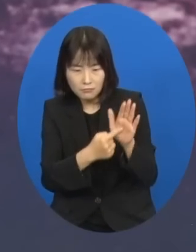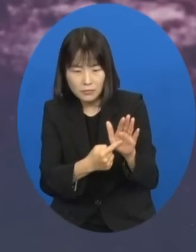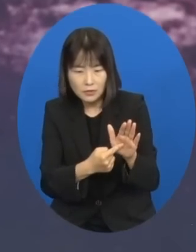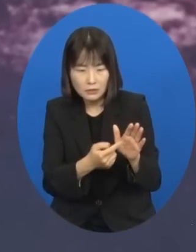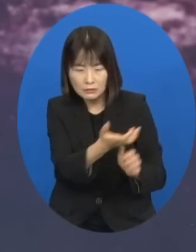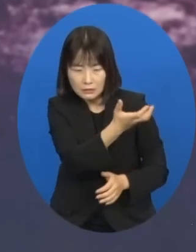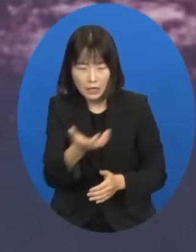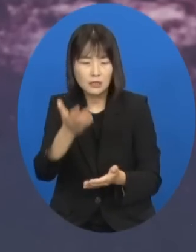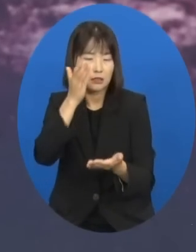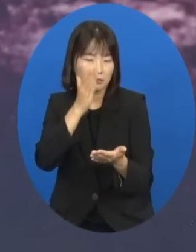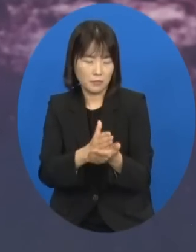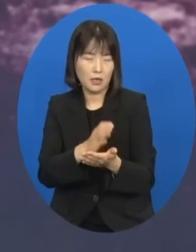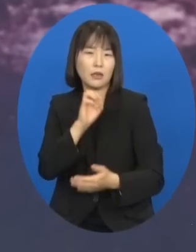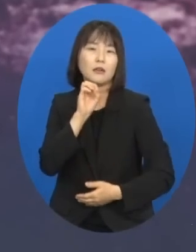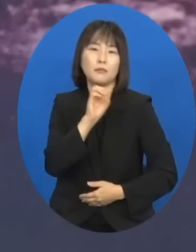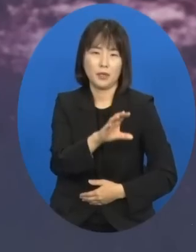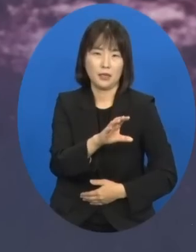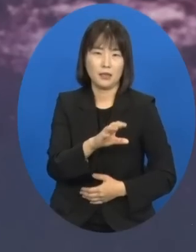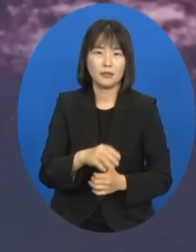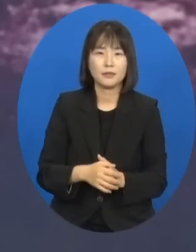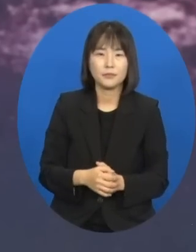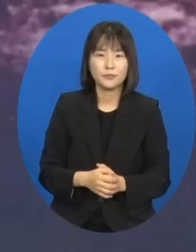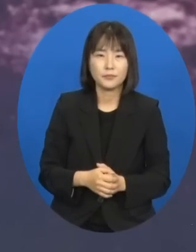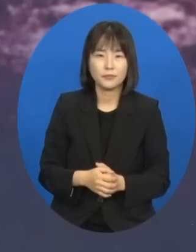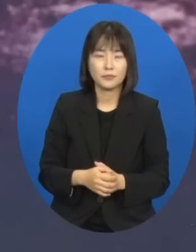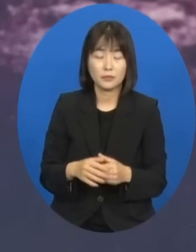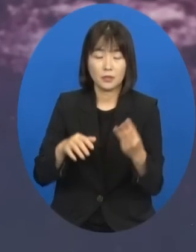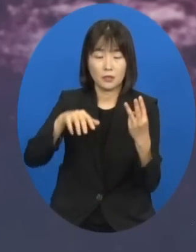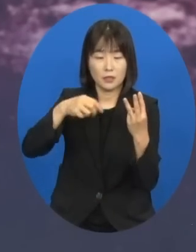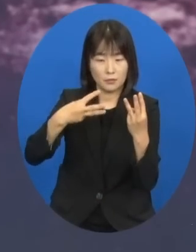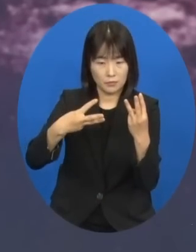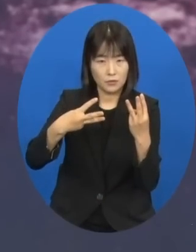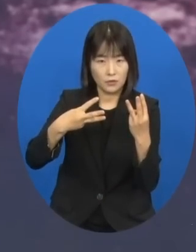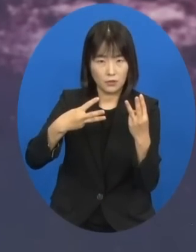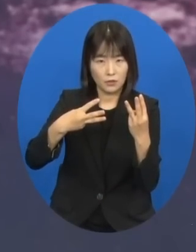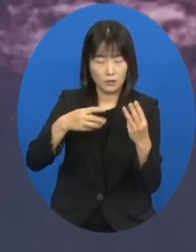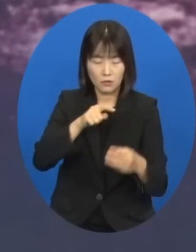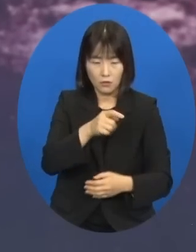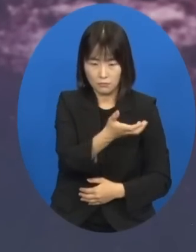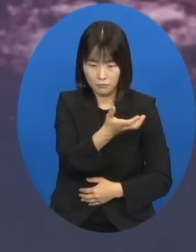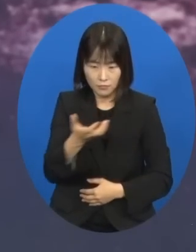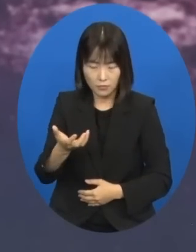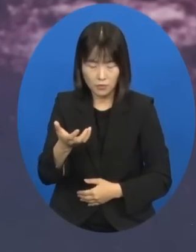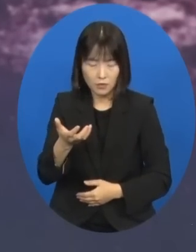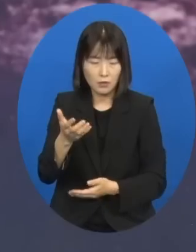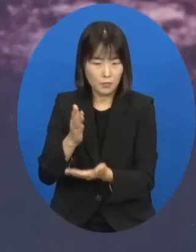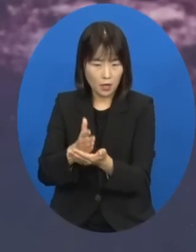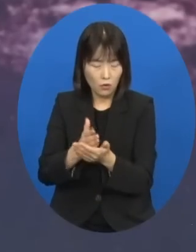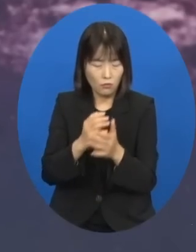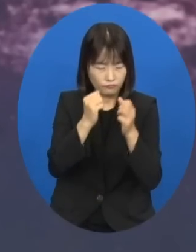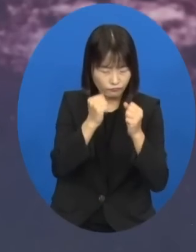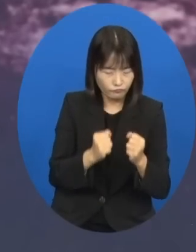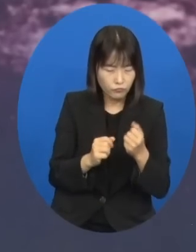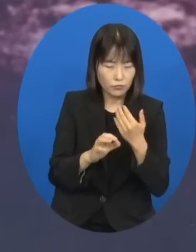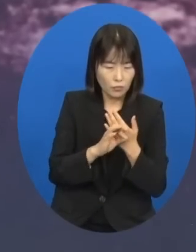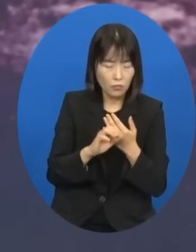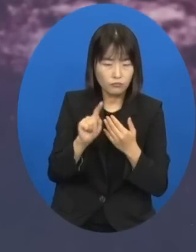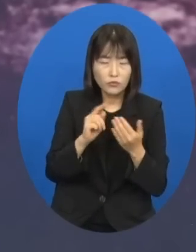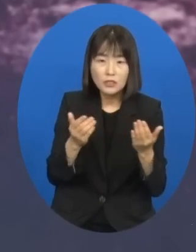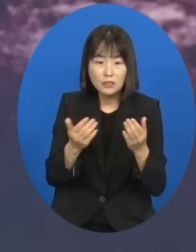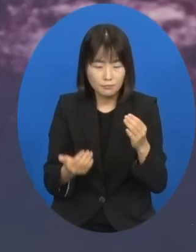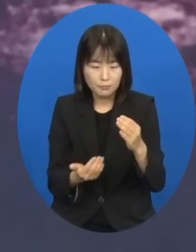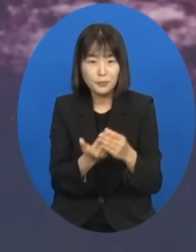말씀을 하신 것이죠. 그러면서 3절에 너가 내려가지 않고 여기에 머물면 어떤 일이 벌어질